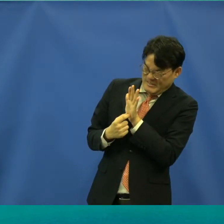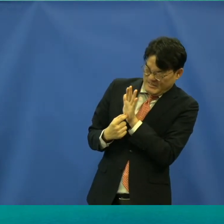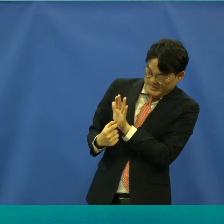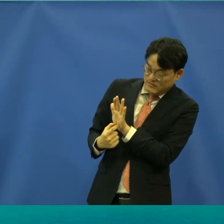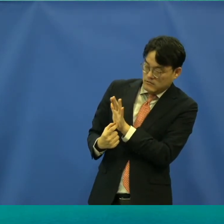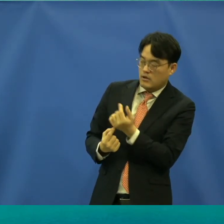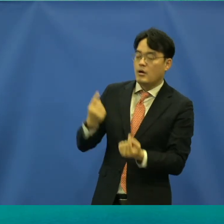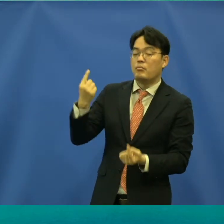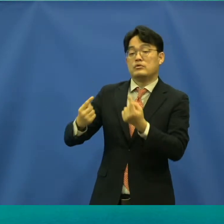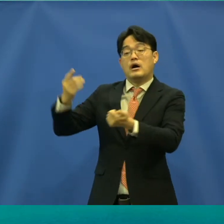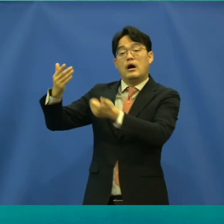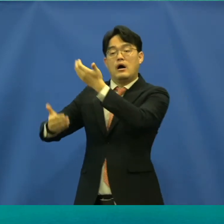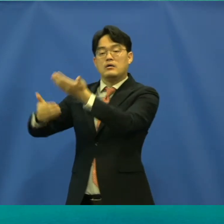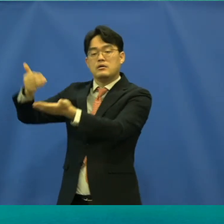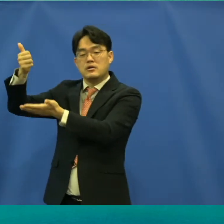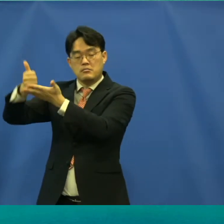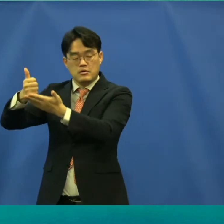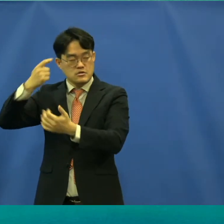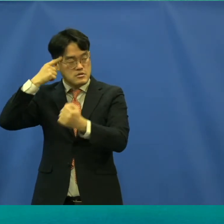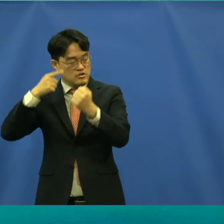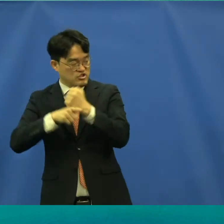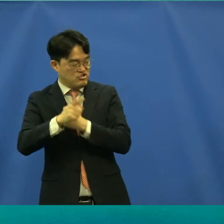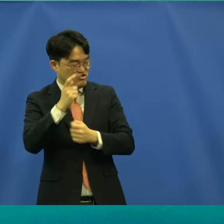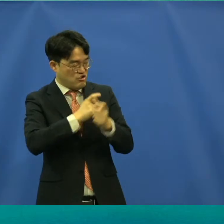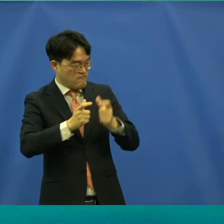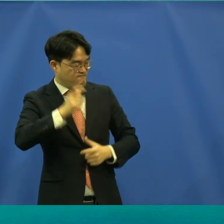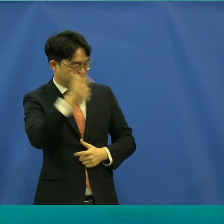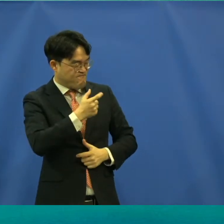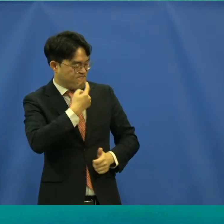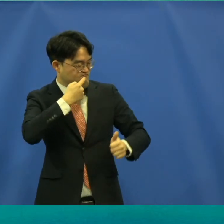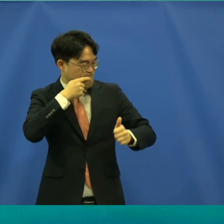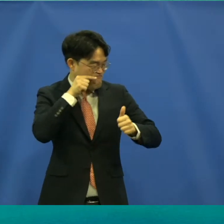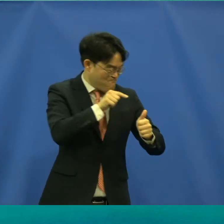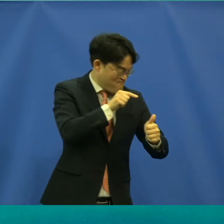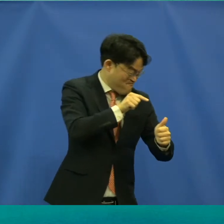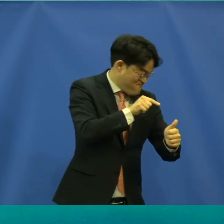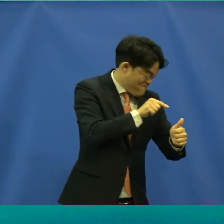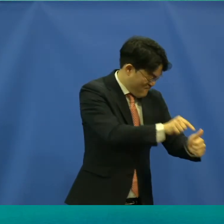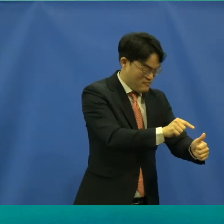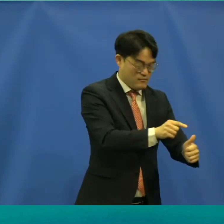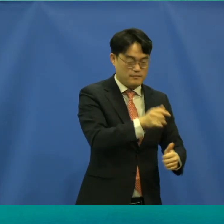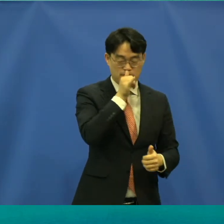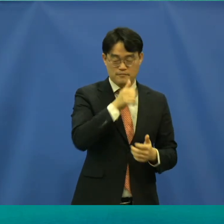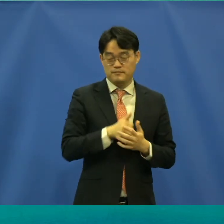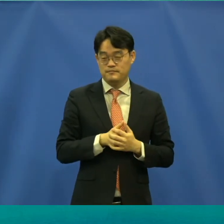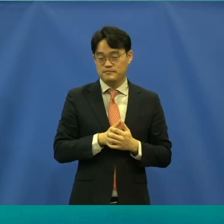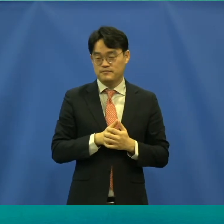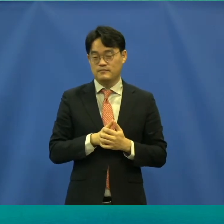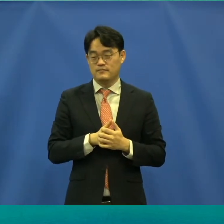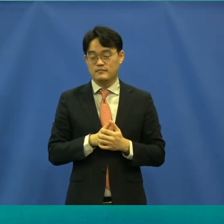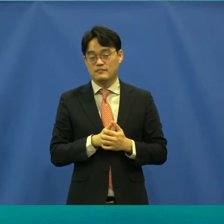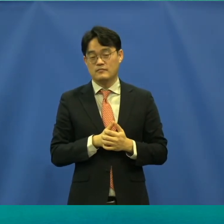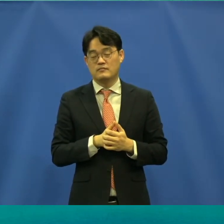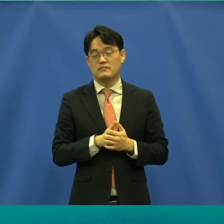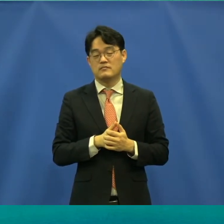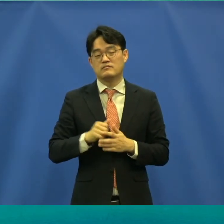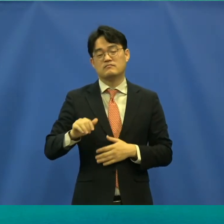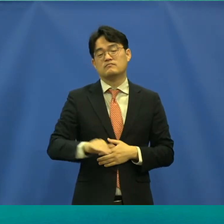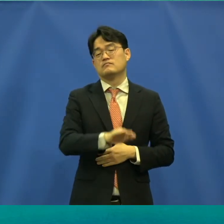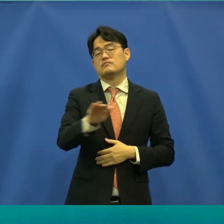요나의 의지와 하나님의 의지가 충돌되는 장면을 자주 목격하게 됩니다. 우리도 마찬가지예요. 항상 문제가 되는 부분이 이 부분이에요.